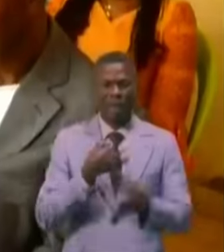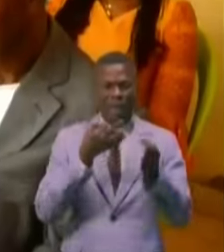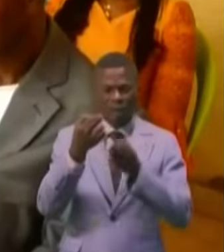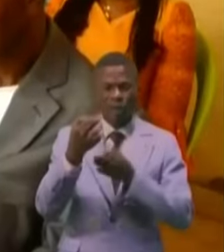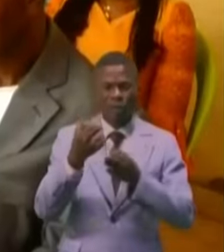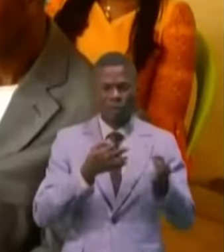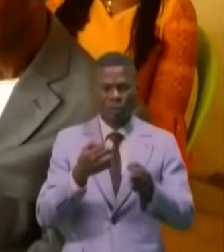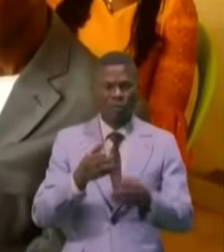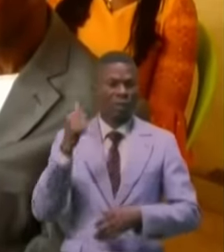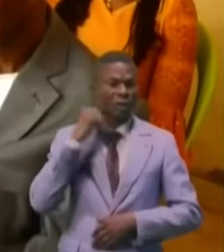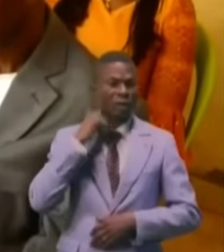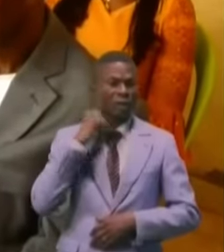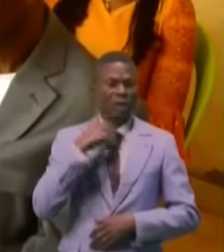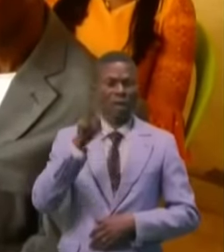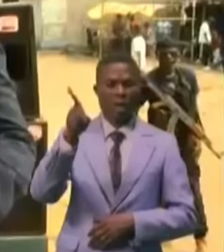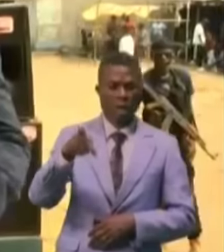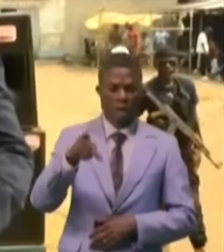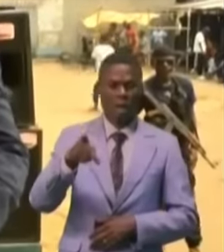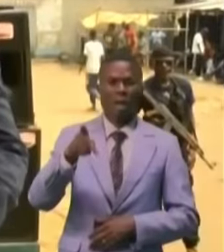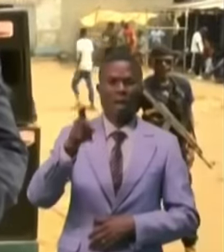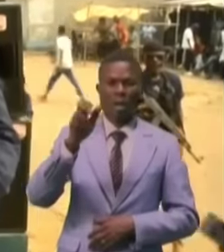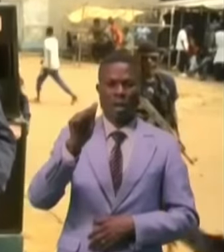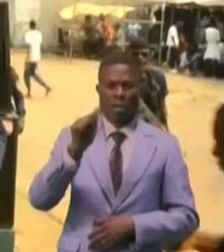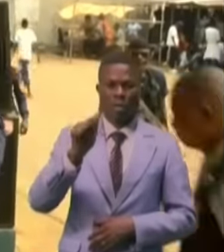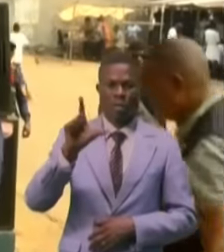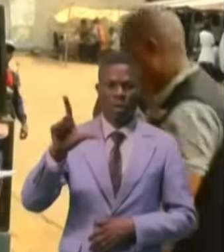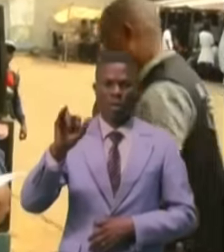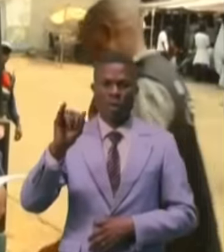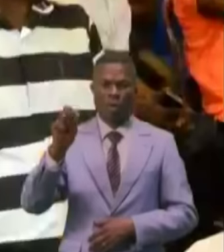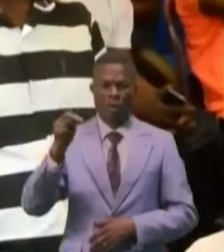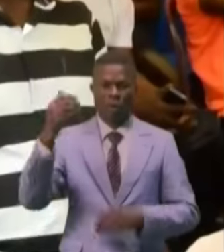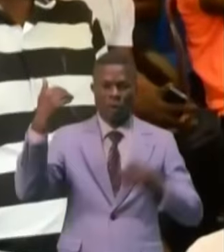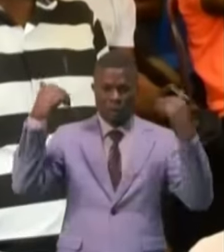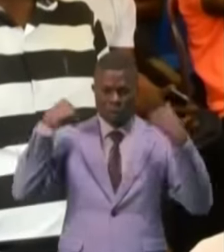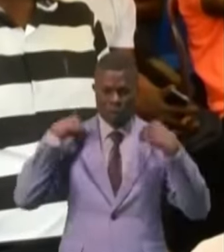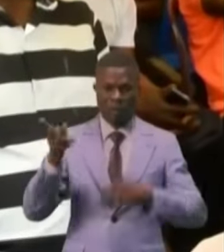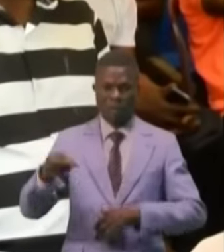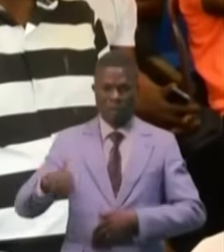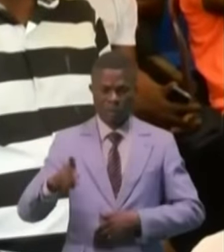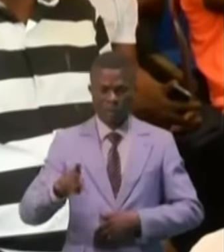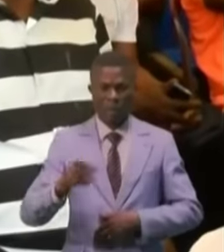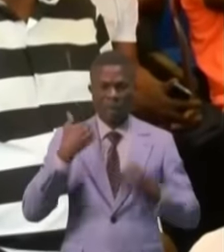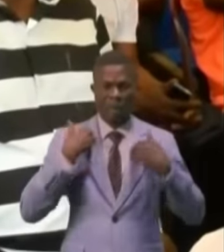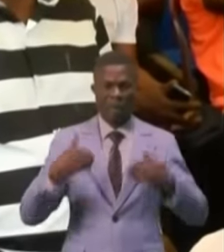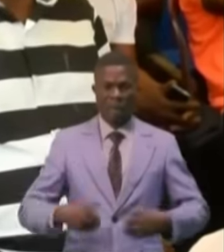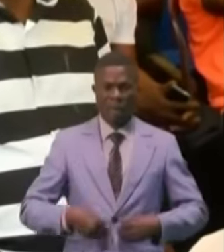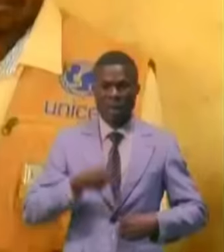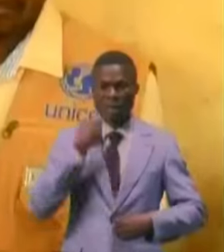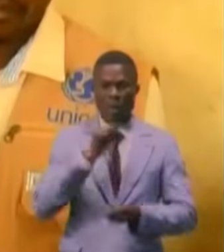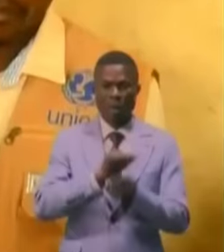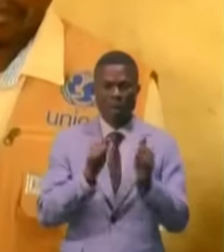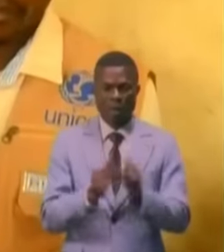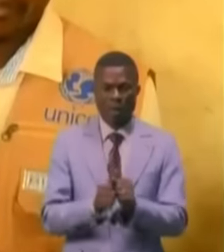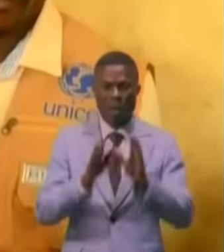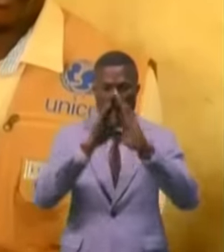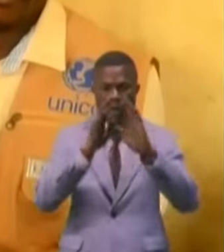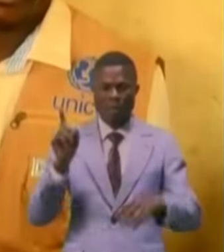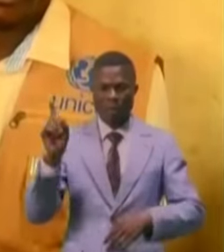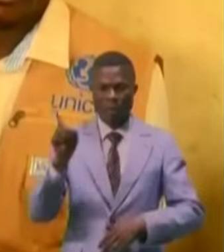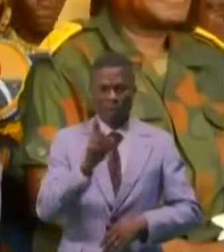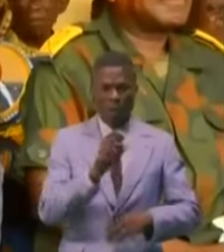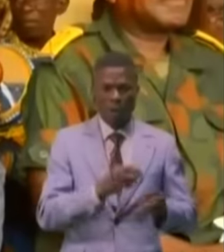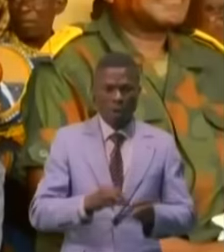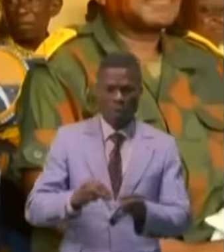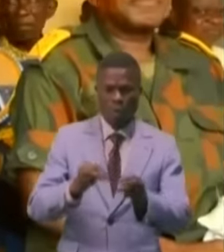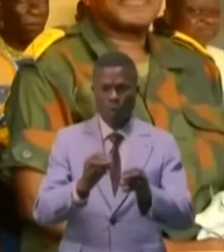le docteur Paul Belanga, qui au nom du directeur de la division provinciale de la santé, parle de porte à porte. Une stratégie qui a